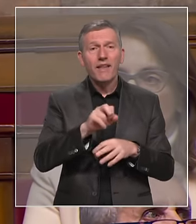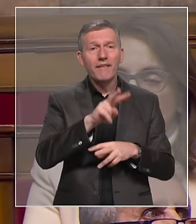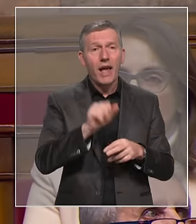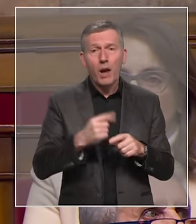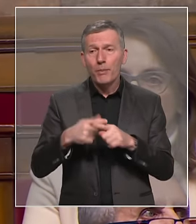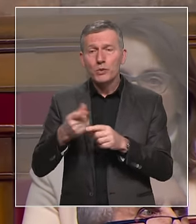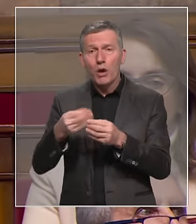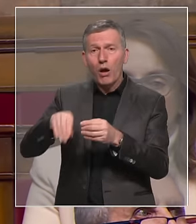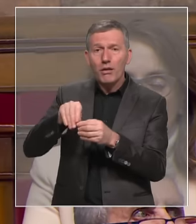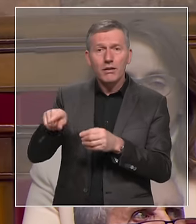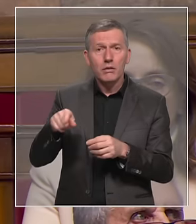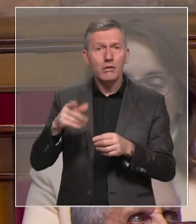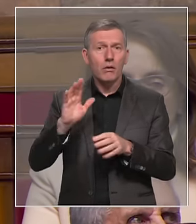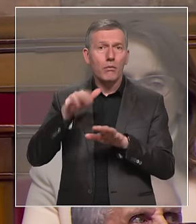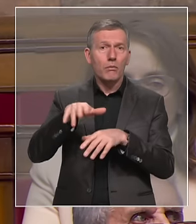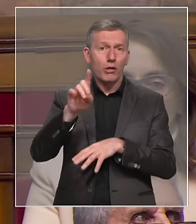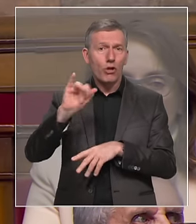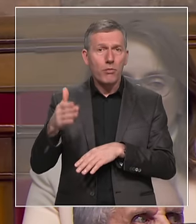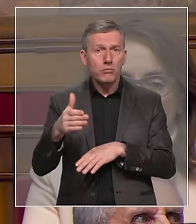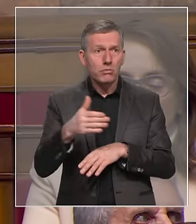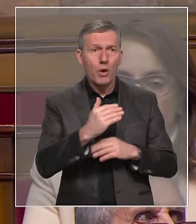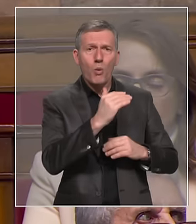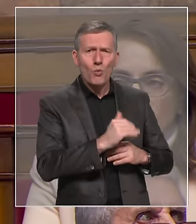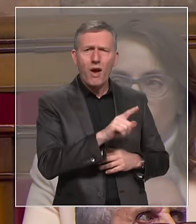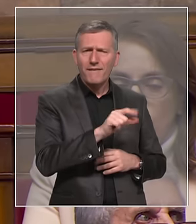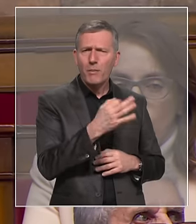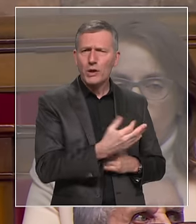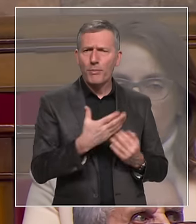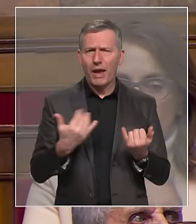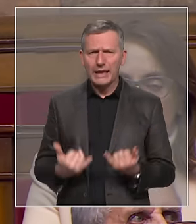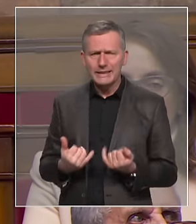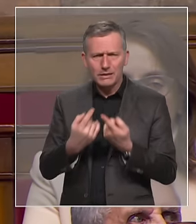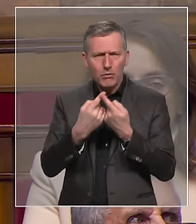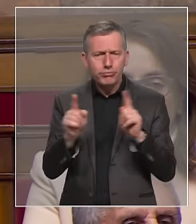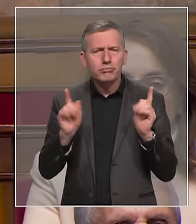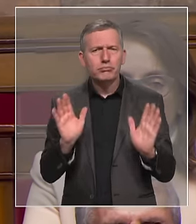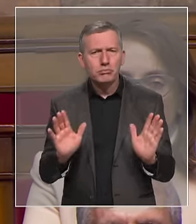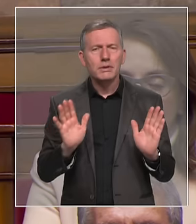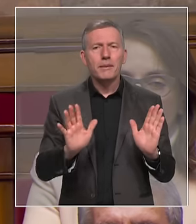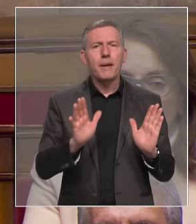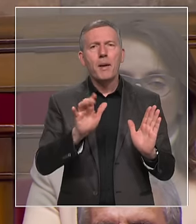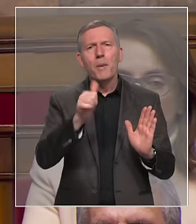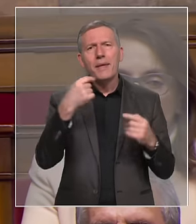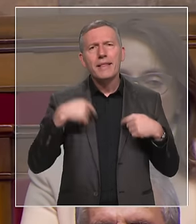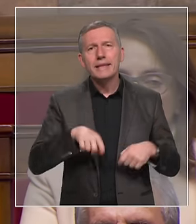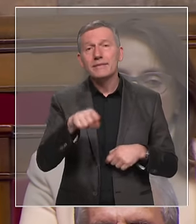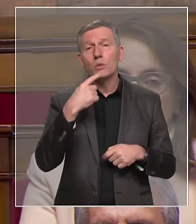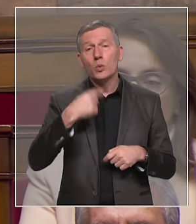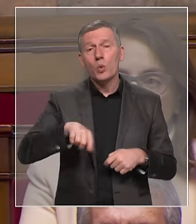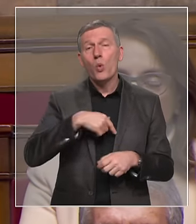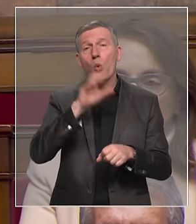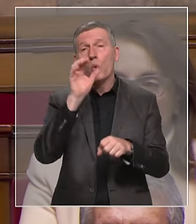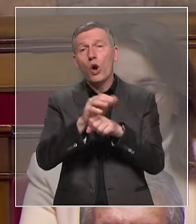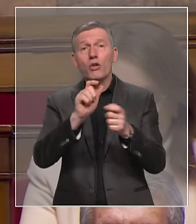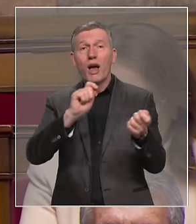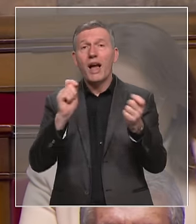mer reste inférieure au taux de TVA de 20% appliqué ici dans l'Hexagone. Monsieur le Premier ministre, si nous ne sommes pas contre une réforme intelligente